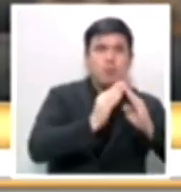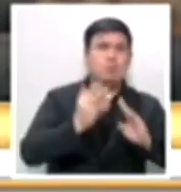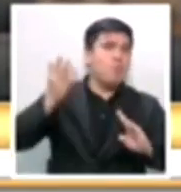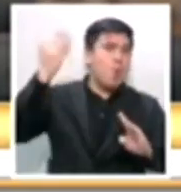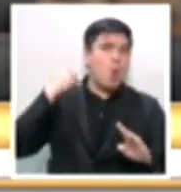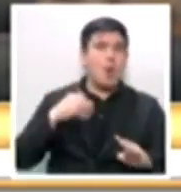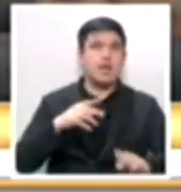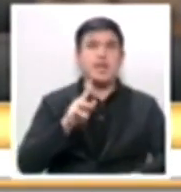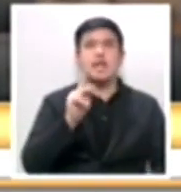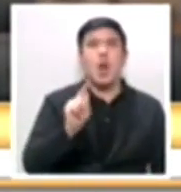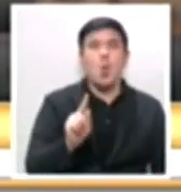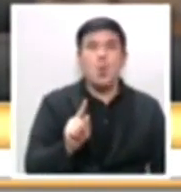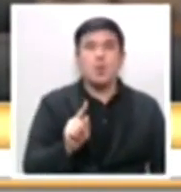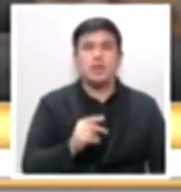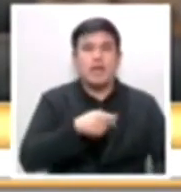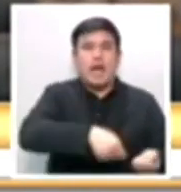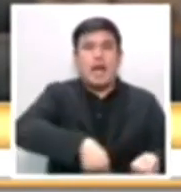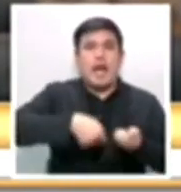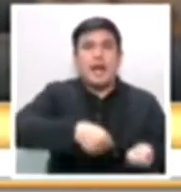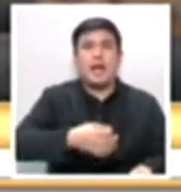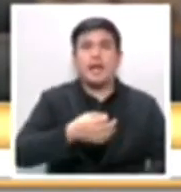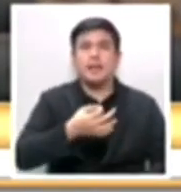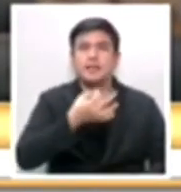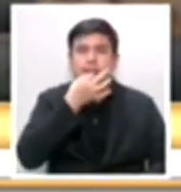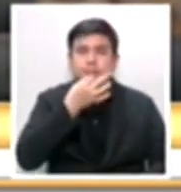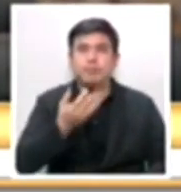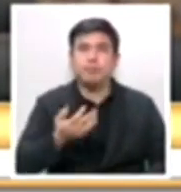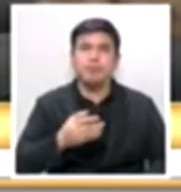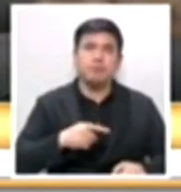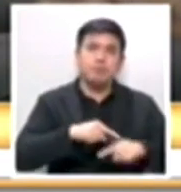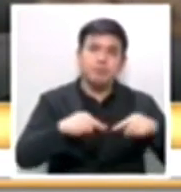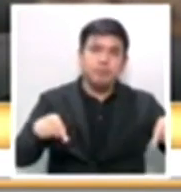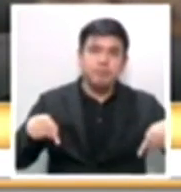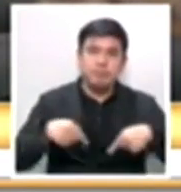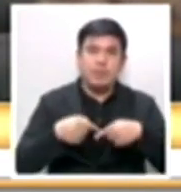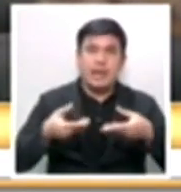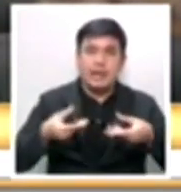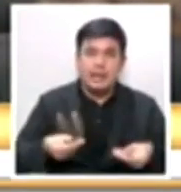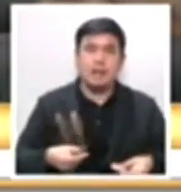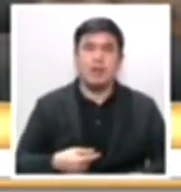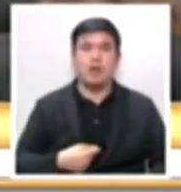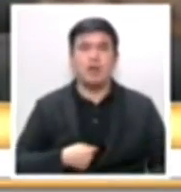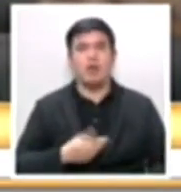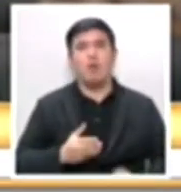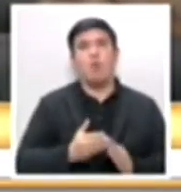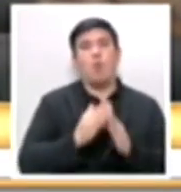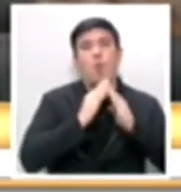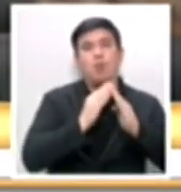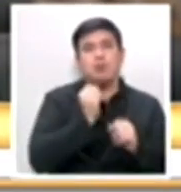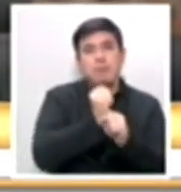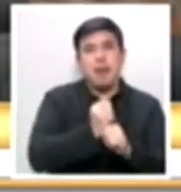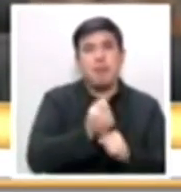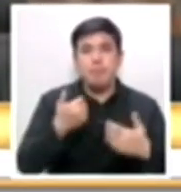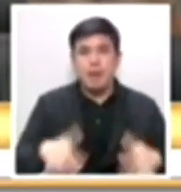านั้นมันยังเป็นสีเขียวอยู่เป็นพื้นที่เกษตรอยู่ผมอยากให้ท่านลงไปดูตรงนี้นิดนึงแล้วก็พื้นที่ตรงนั้นก็เป็นพื้